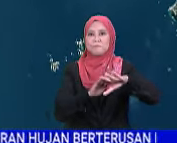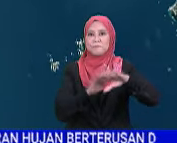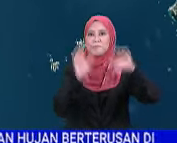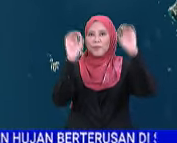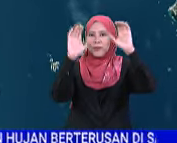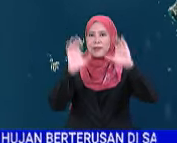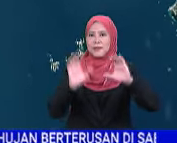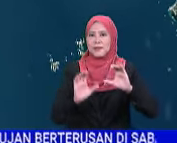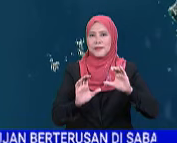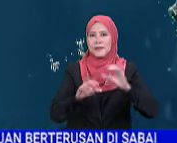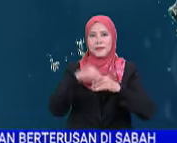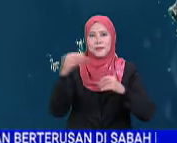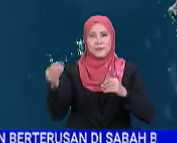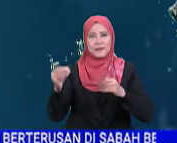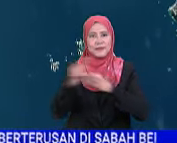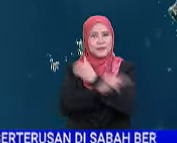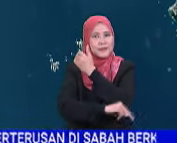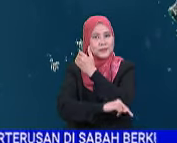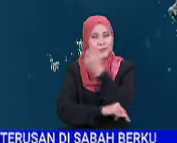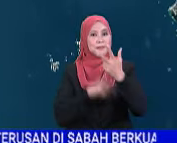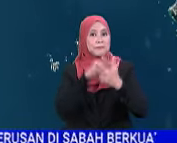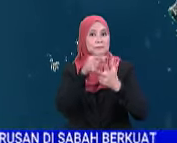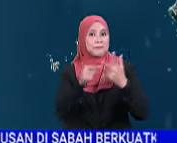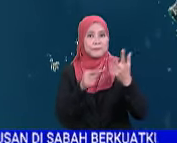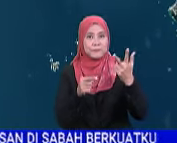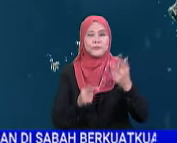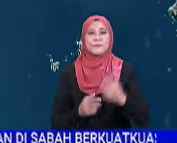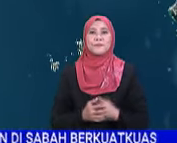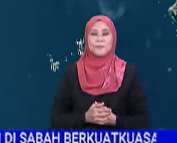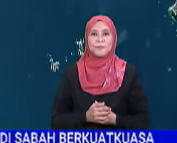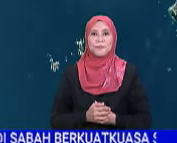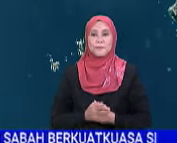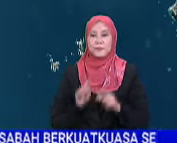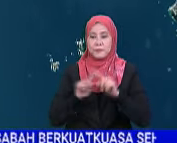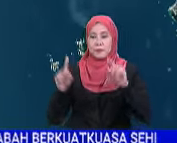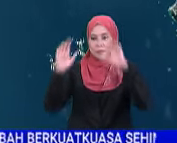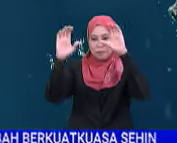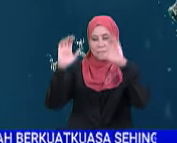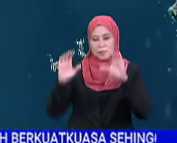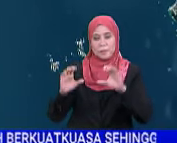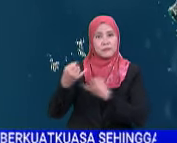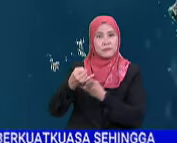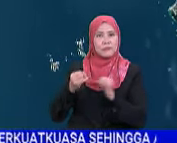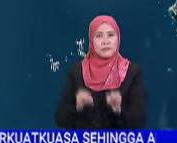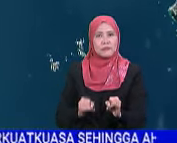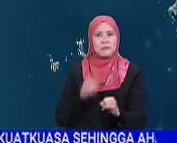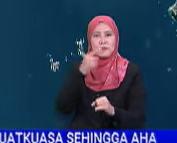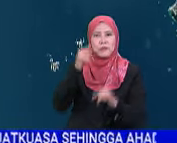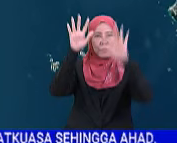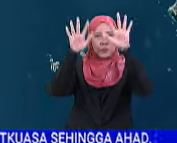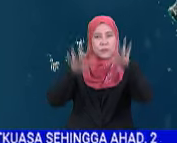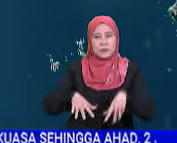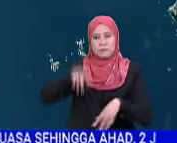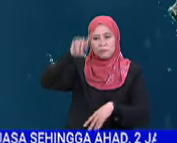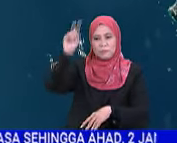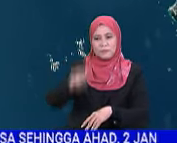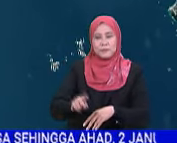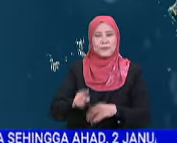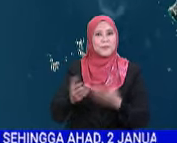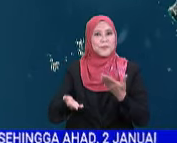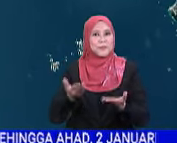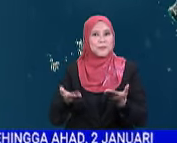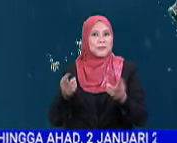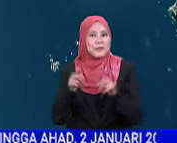cuaca yang dikeluarkan bagi negeri-negeri berkenaan. Namun demikian, Met Malaysia menjangkakan hujan berserta ribut petir berpotensi